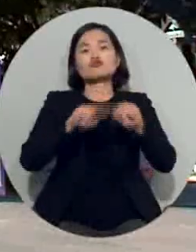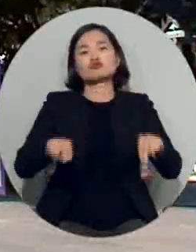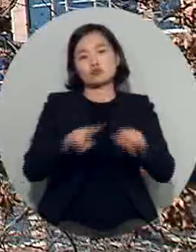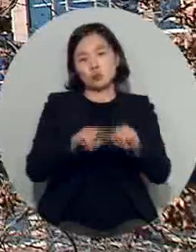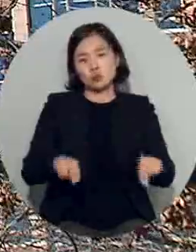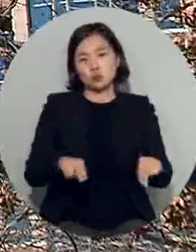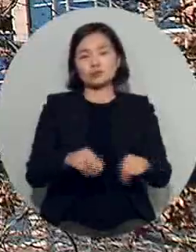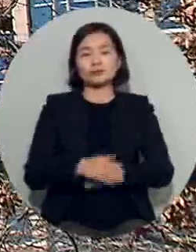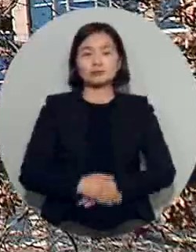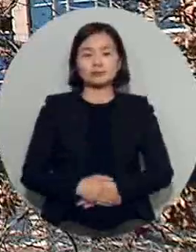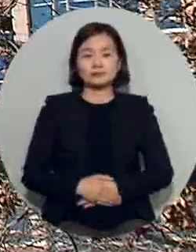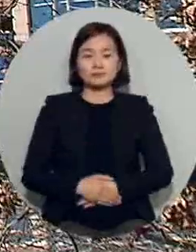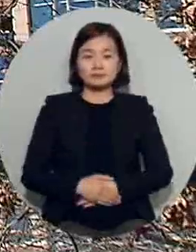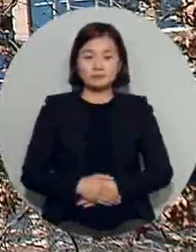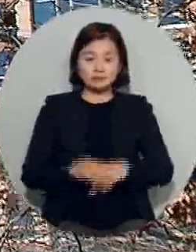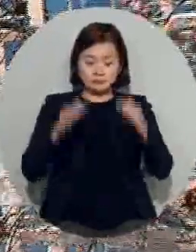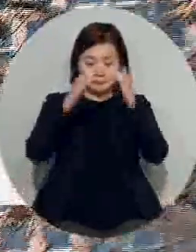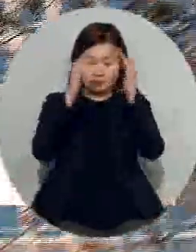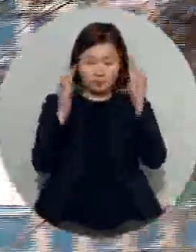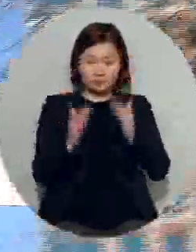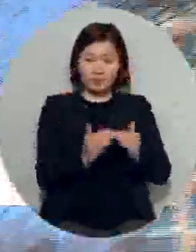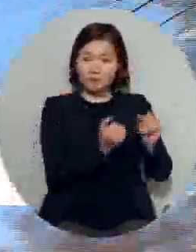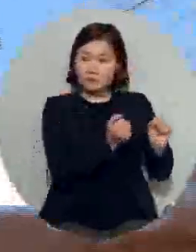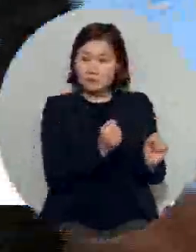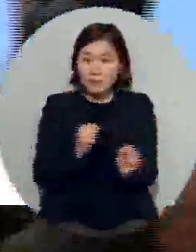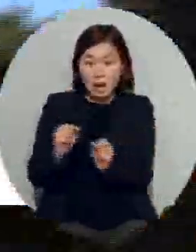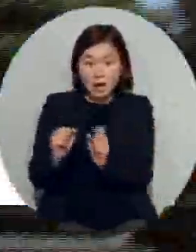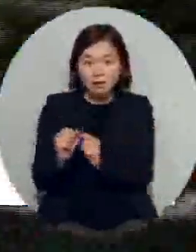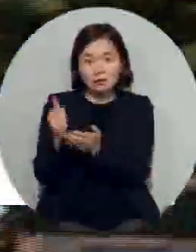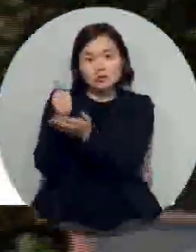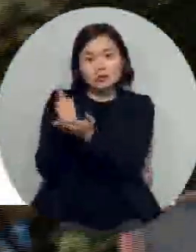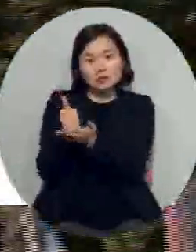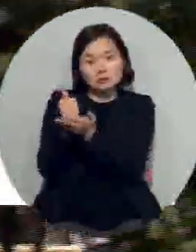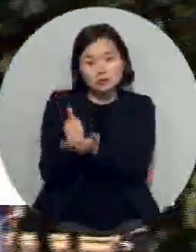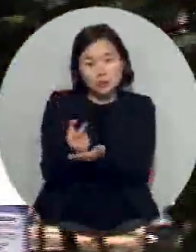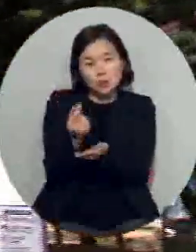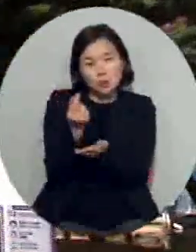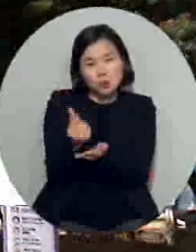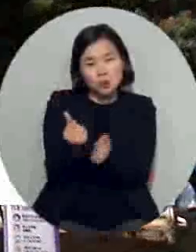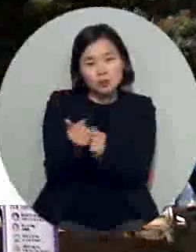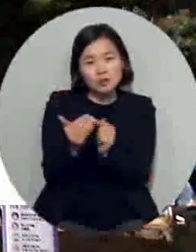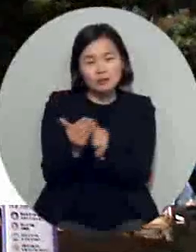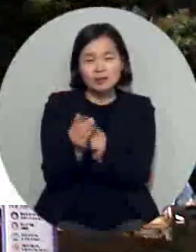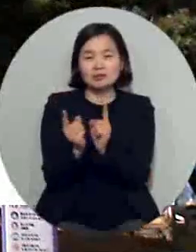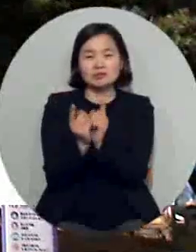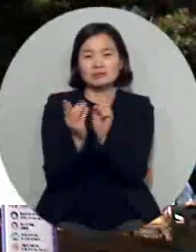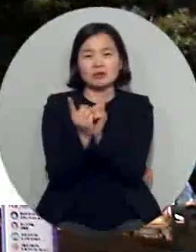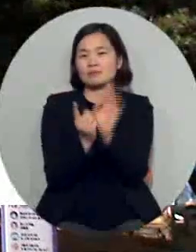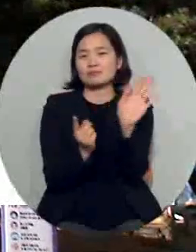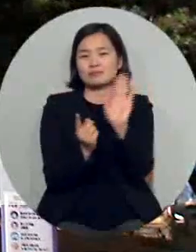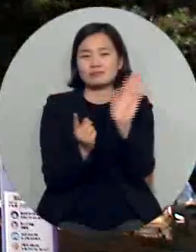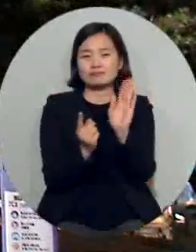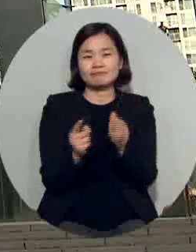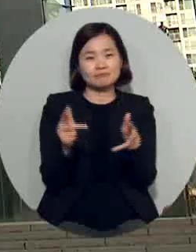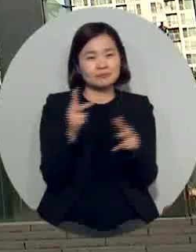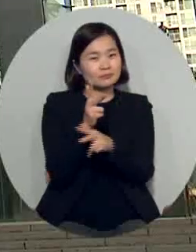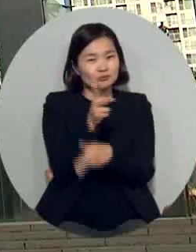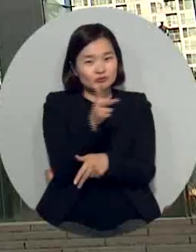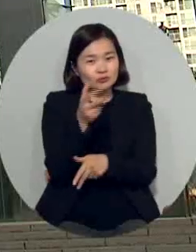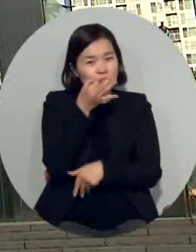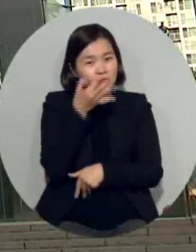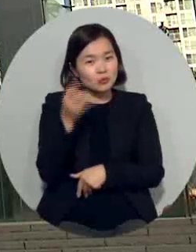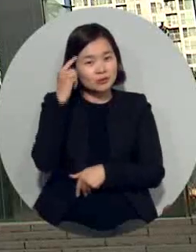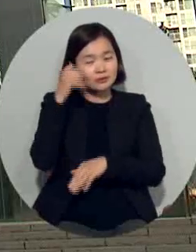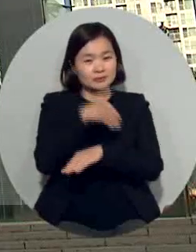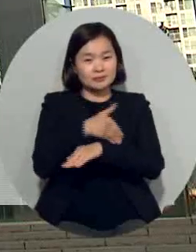축소됐습니다. 제야의 종 타종식은 시민 초청을 최소화하고 가급적 비대면으로 진행할 예정입니다.